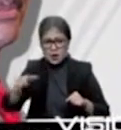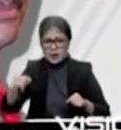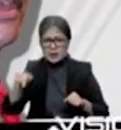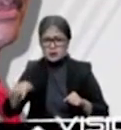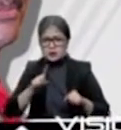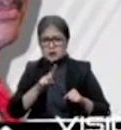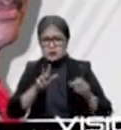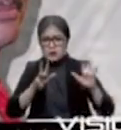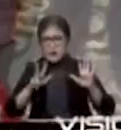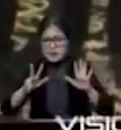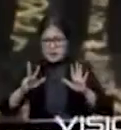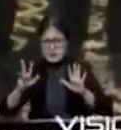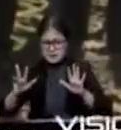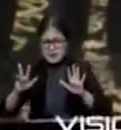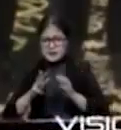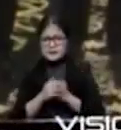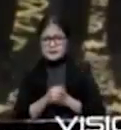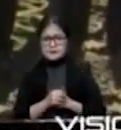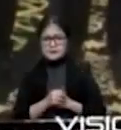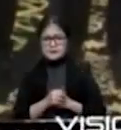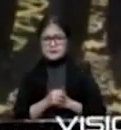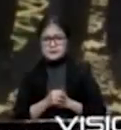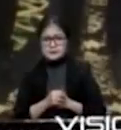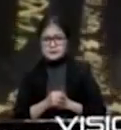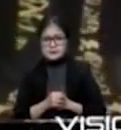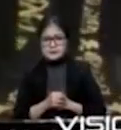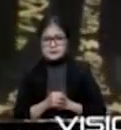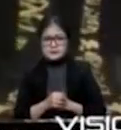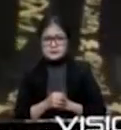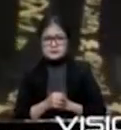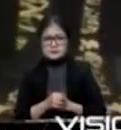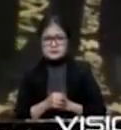1989. Dari Jakarta, Tim Liputan iNews melaporkan.